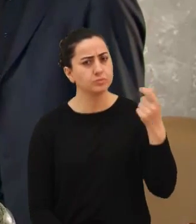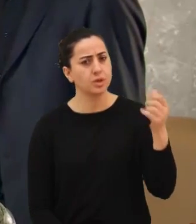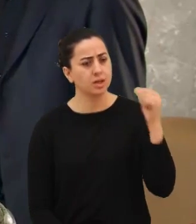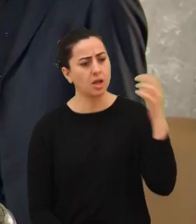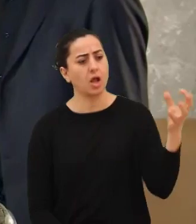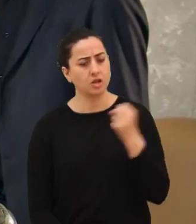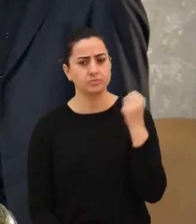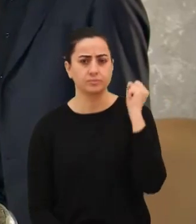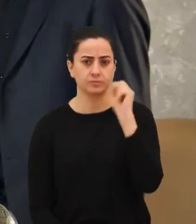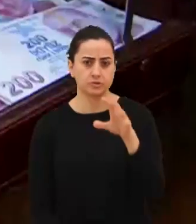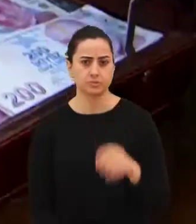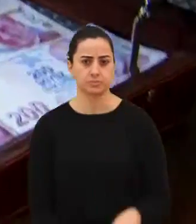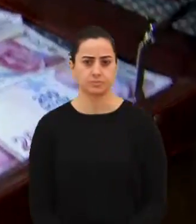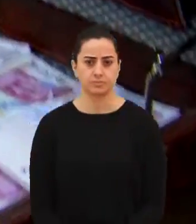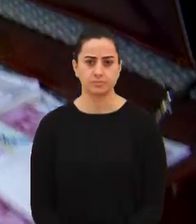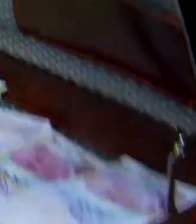da bulup size getireceğim.